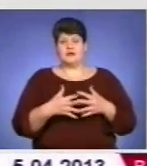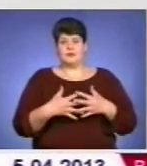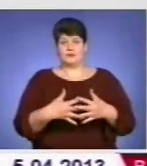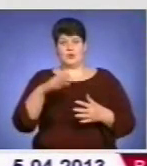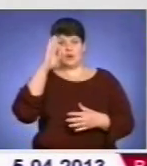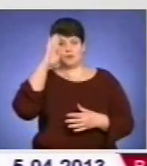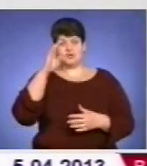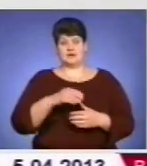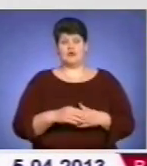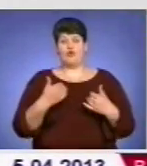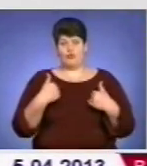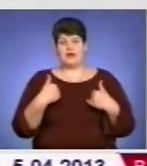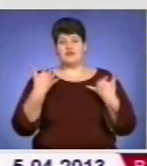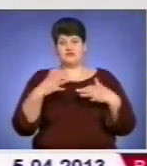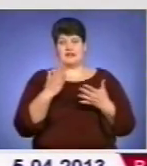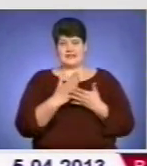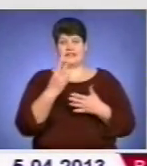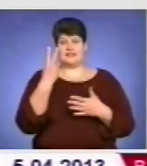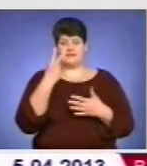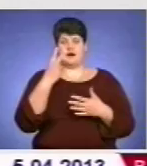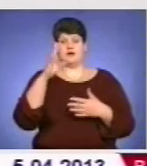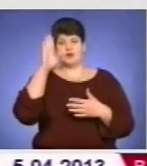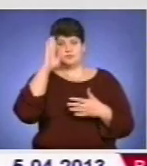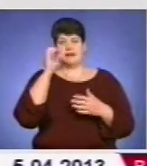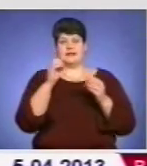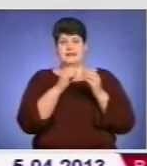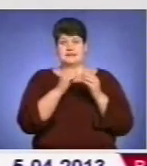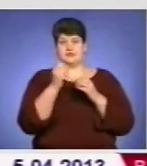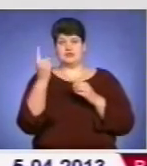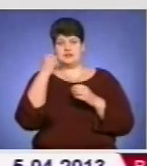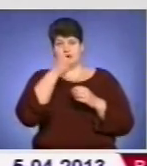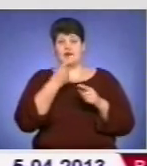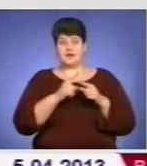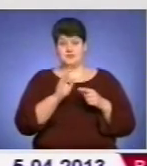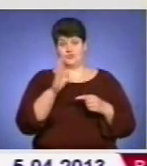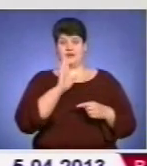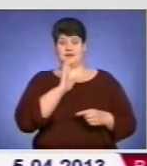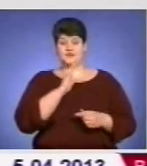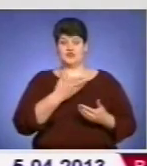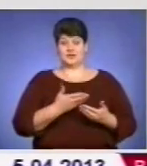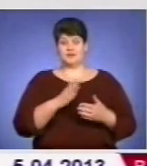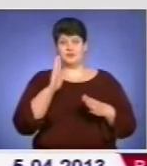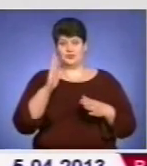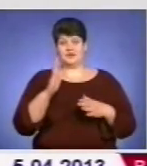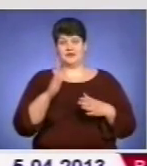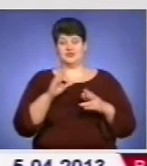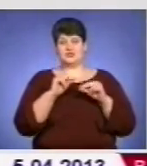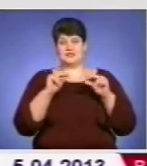У мене 2 хлопчика. 11-10 років, а це буде дівчинка. Я дуже щаслива, що Бог мене